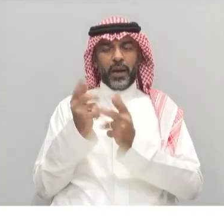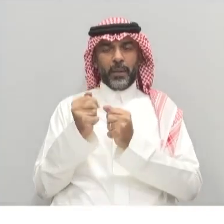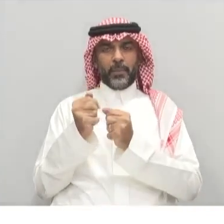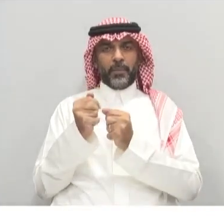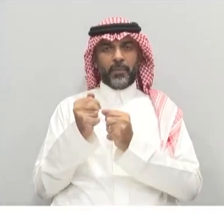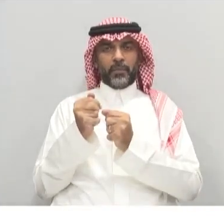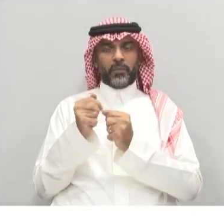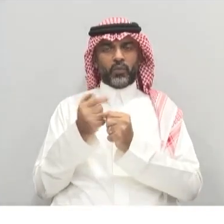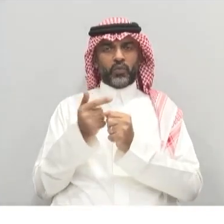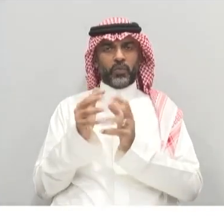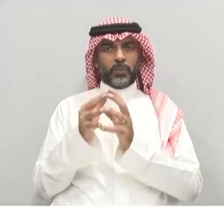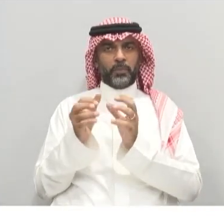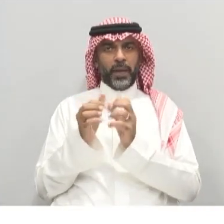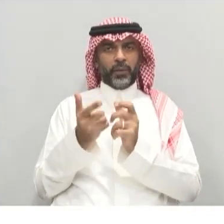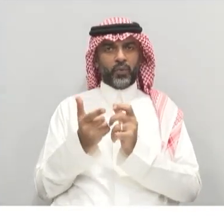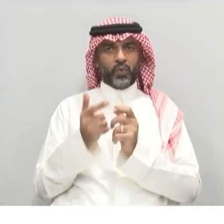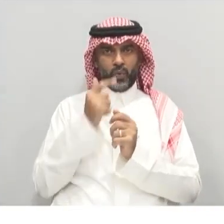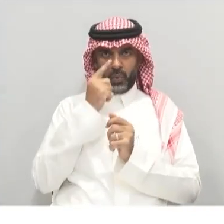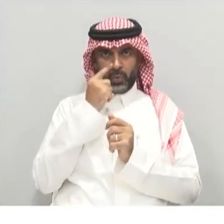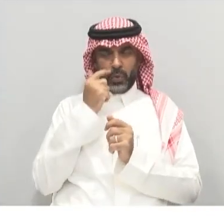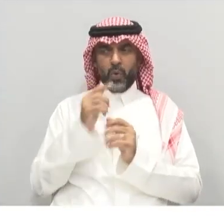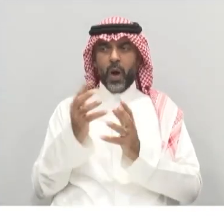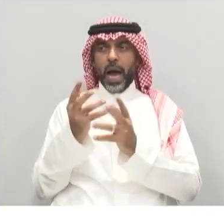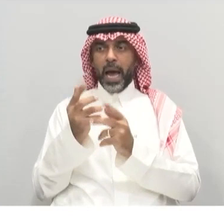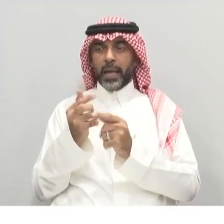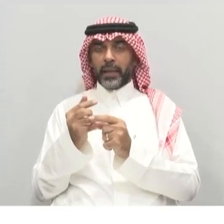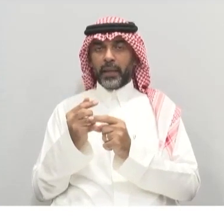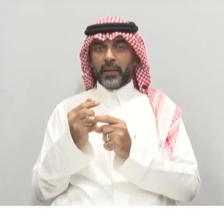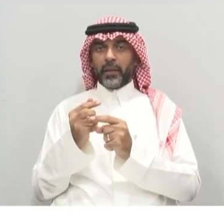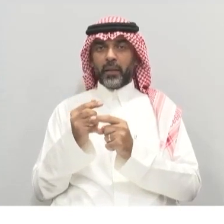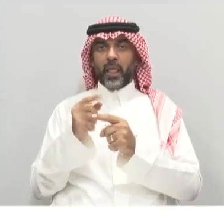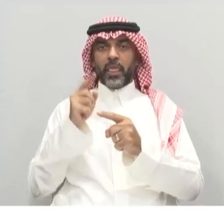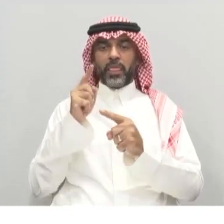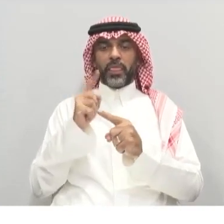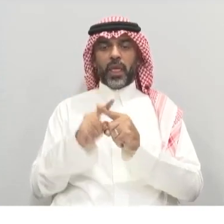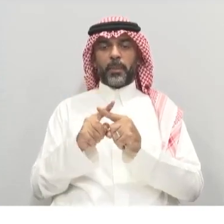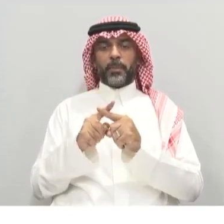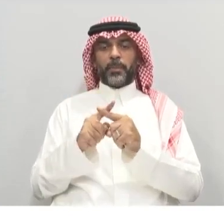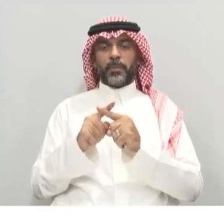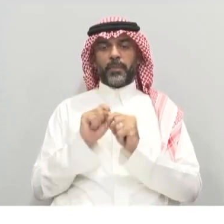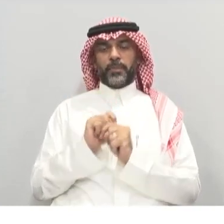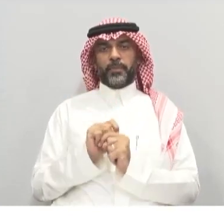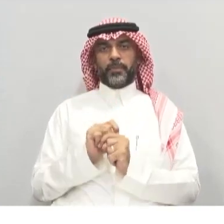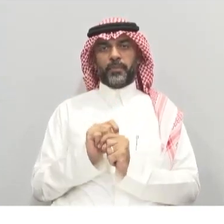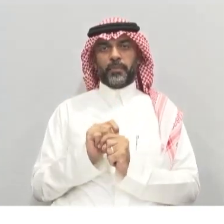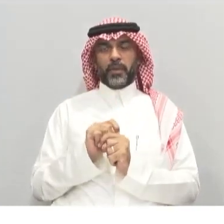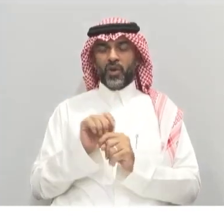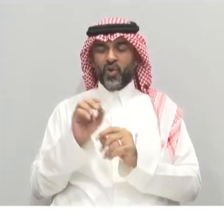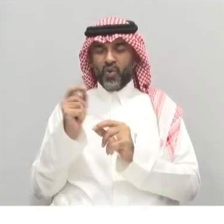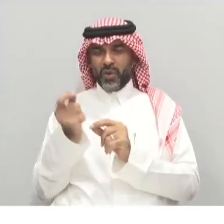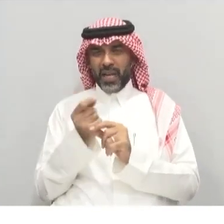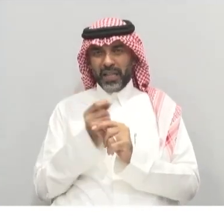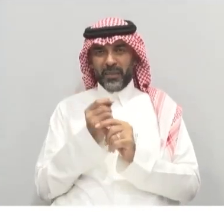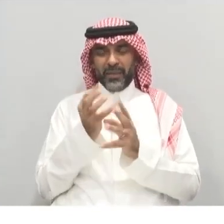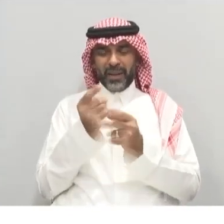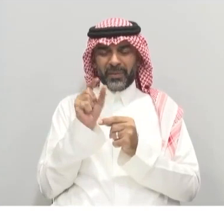يعبر عن عدد المرات او عدد مرات استخدام الرقم في عمليه الضرب يكتب كرقم صغير